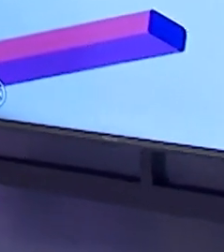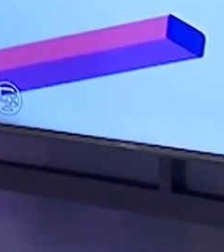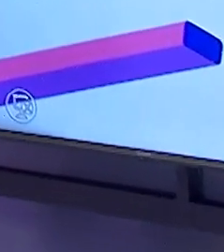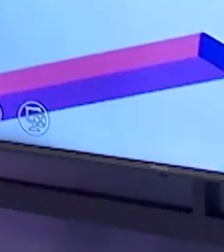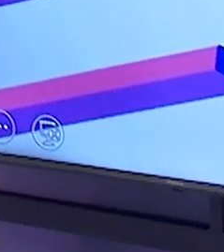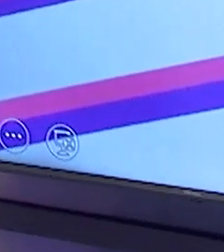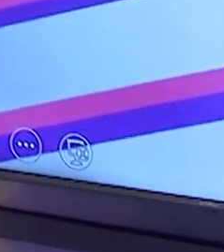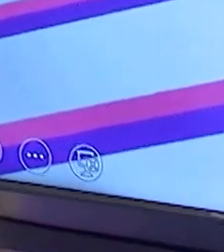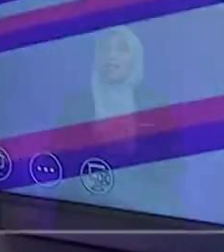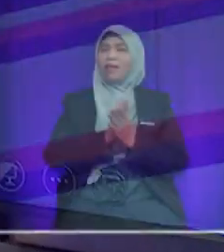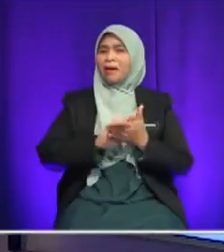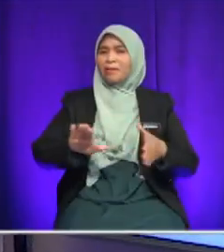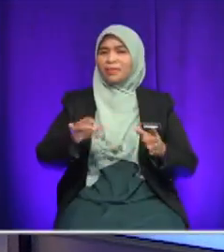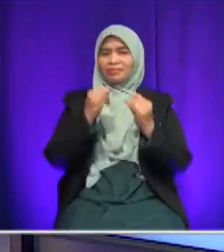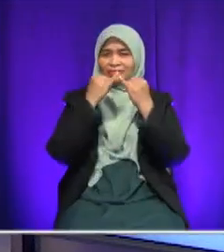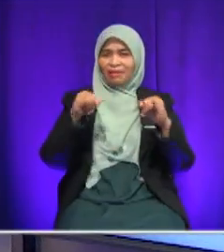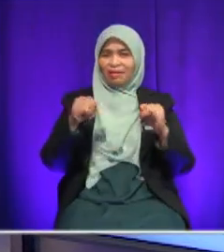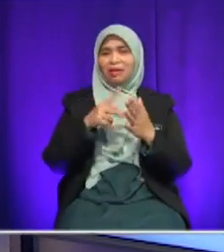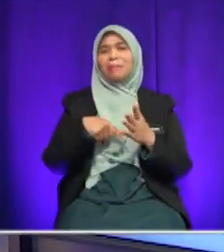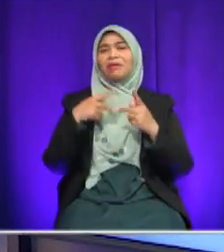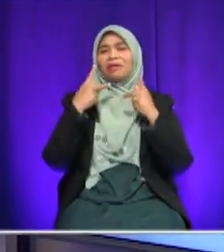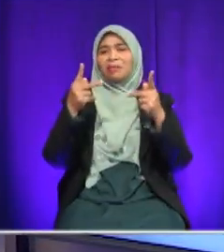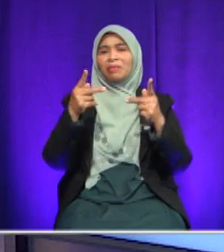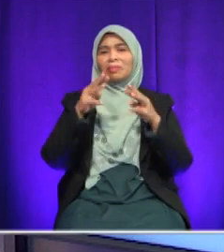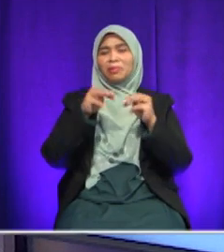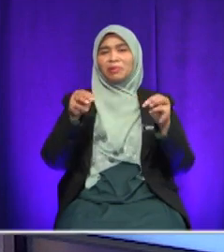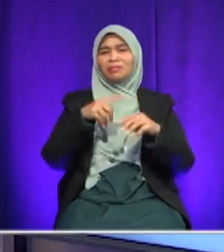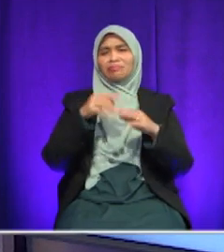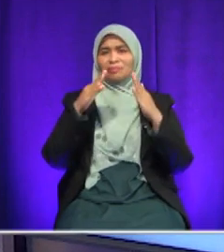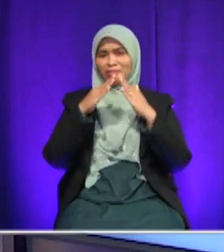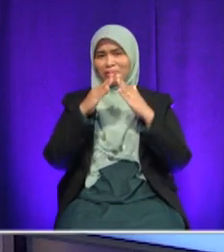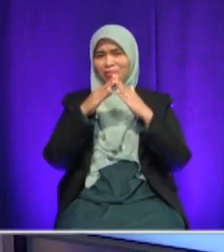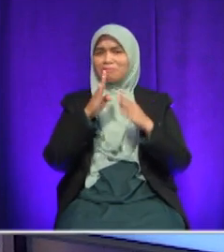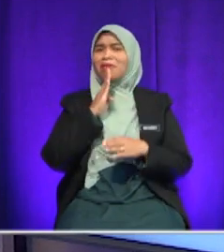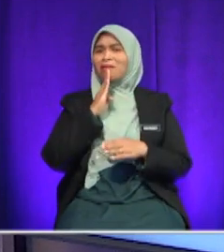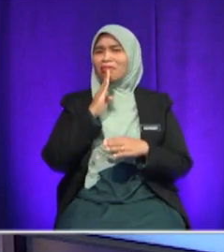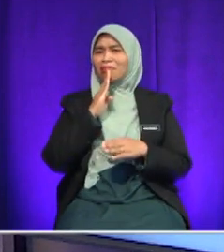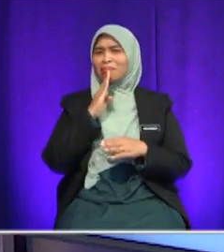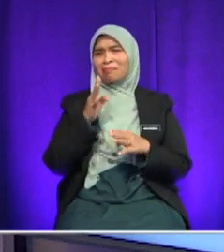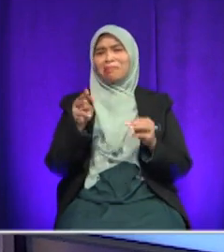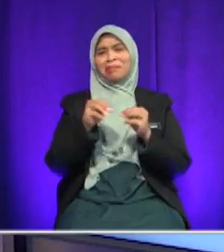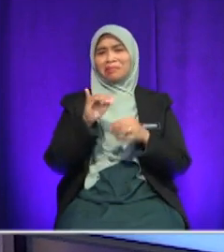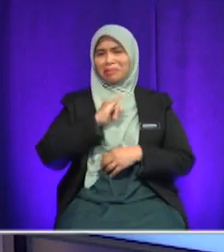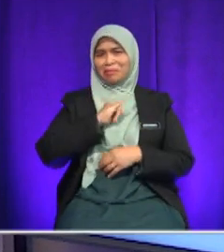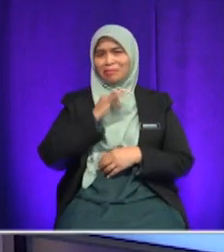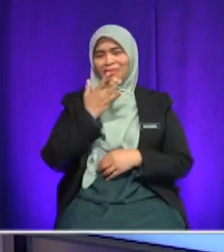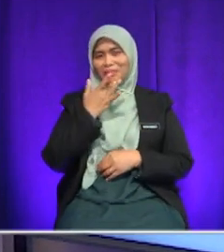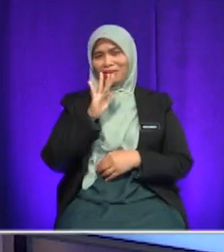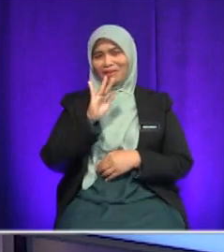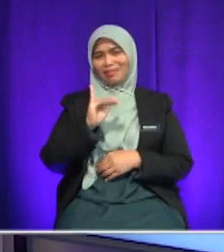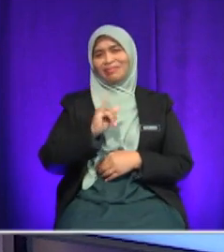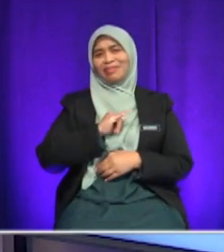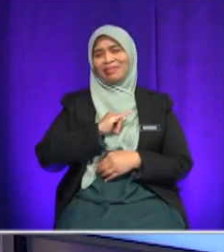Assalamualaikum dan selamat sejahtera. Apa khabar murid-murid di rumah? Basah ke macam saya tadi? Ha, nasib baik saya ada payung.